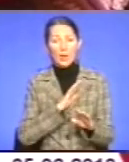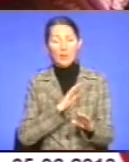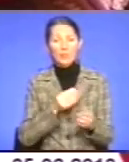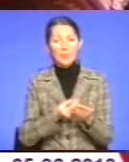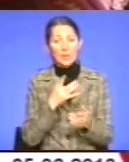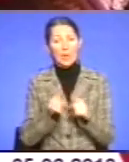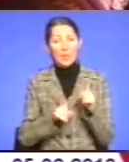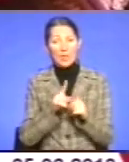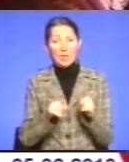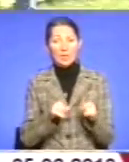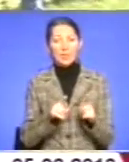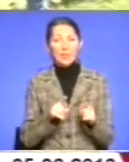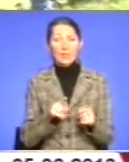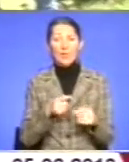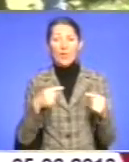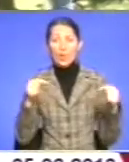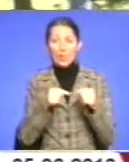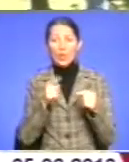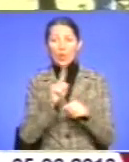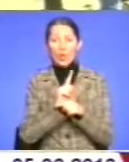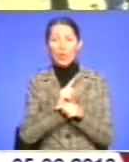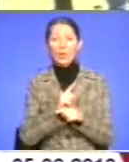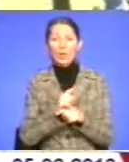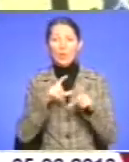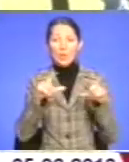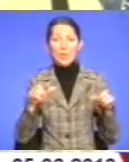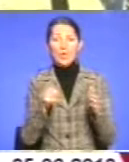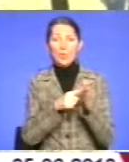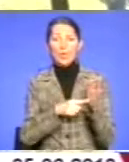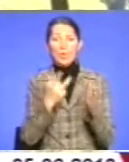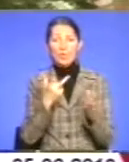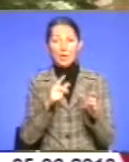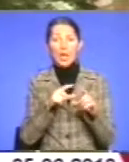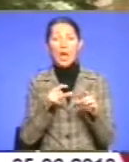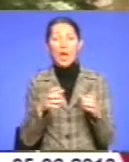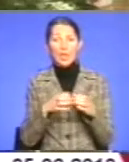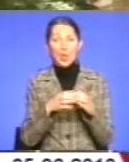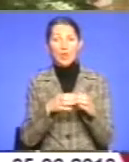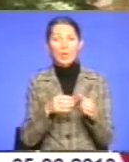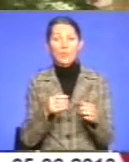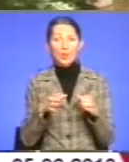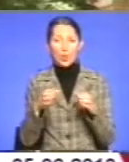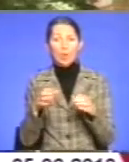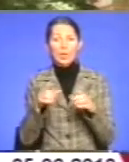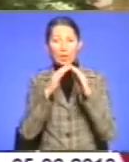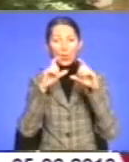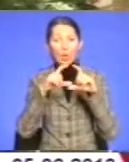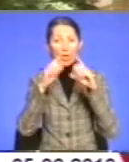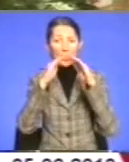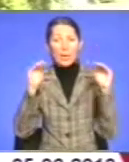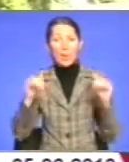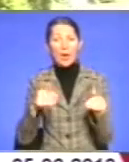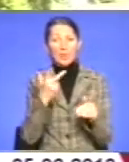до норм, оздоровчі заклади поділяють на три категорії. У таборах третьої категорії ціни за день перебування найнижчі. Тим не